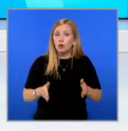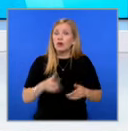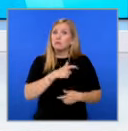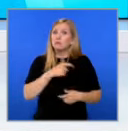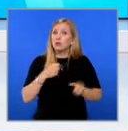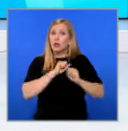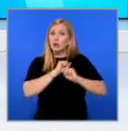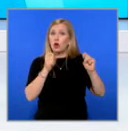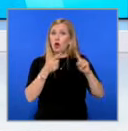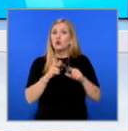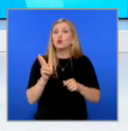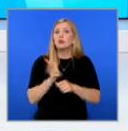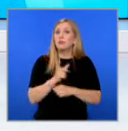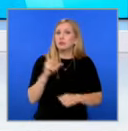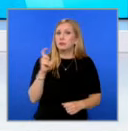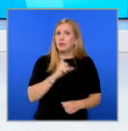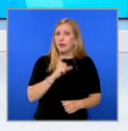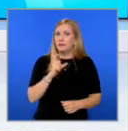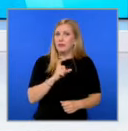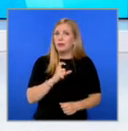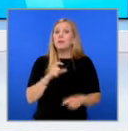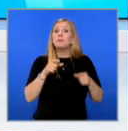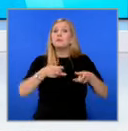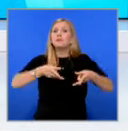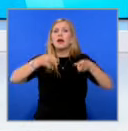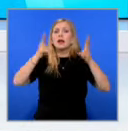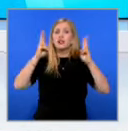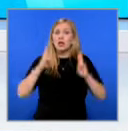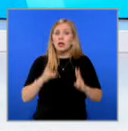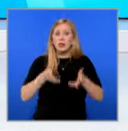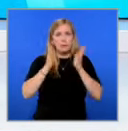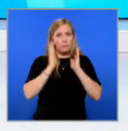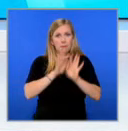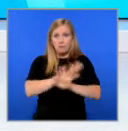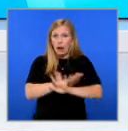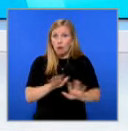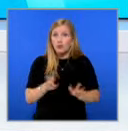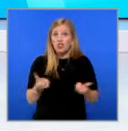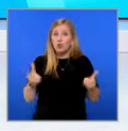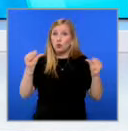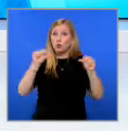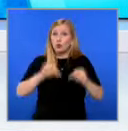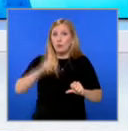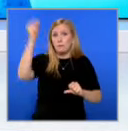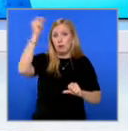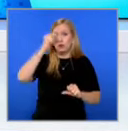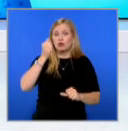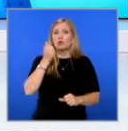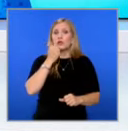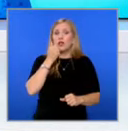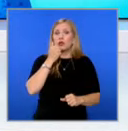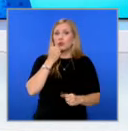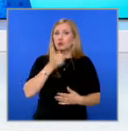18 септември земеделците заявиха че решението е пагубно и ще унищожи българското селско